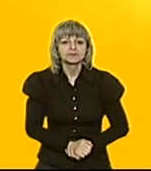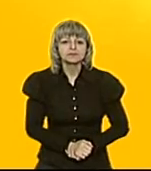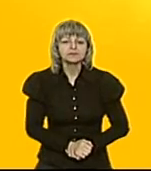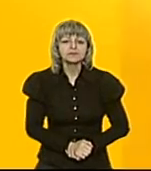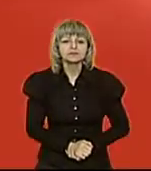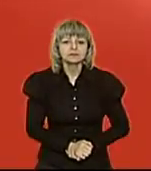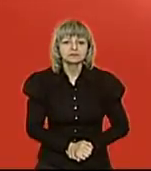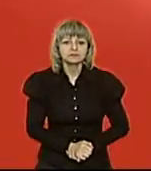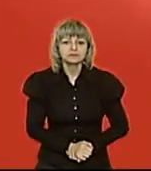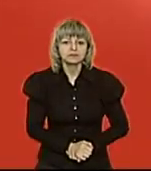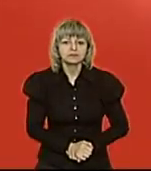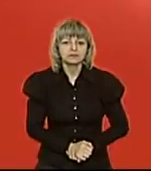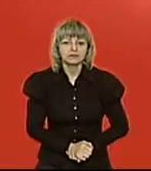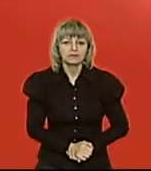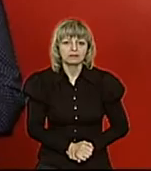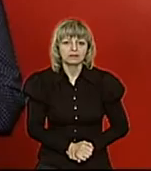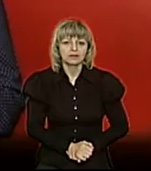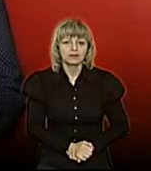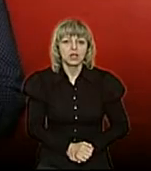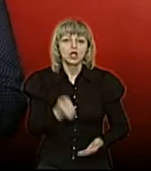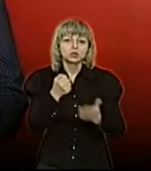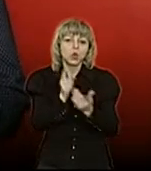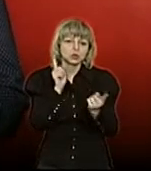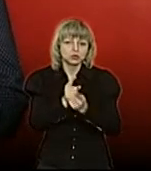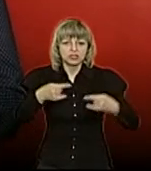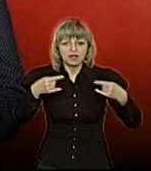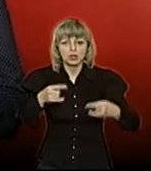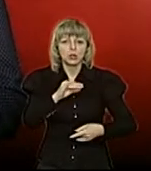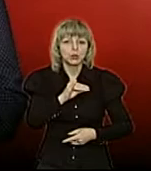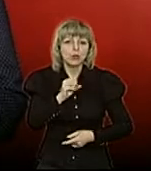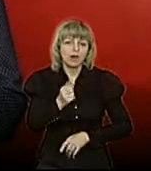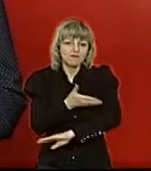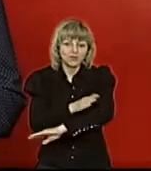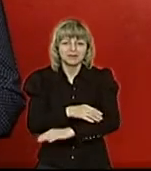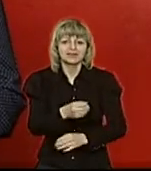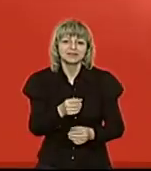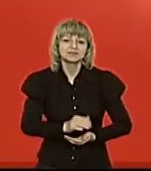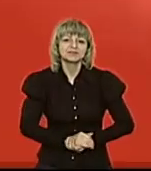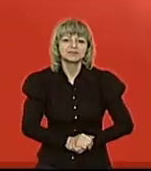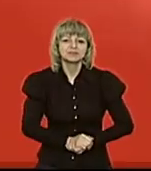До зустрічі в ефірі «UA Волинь». На все добре.